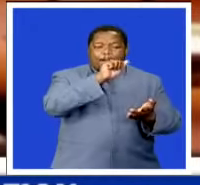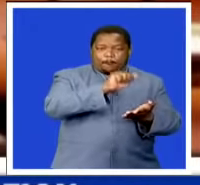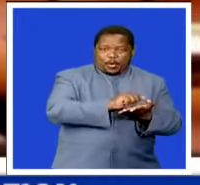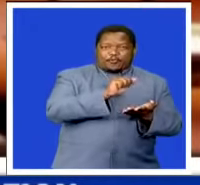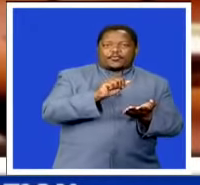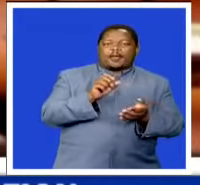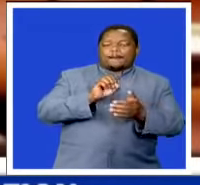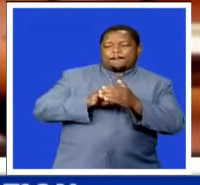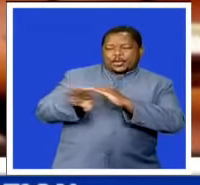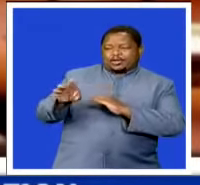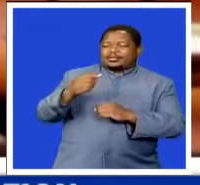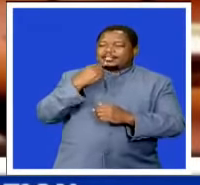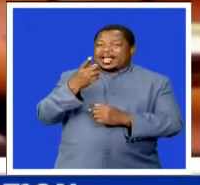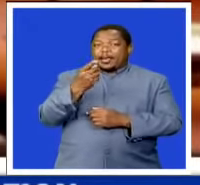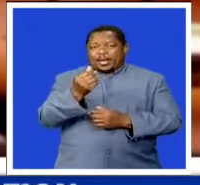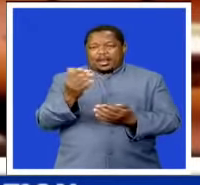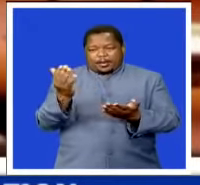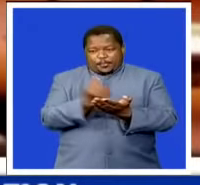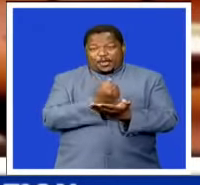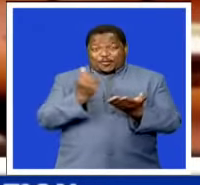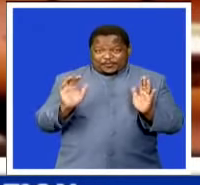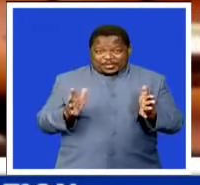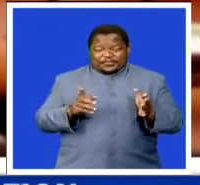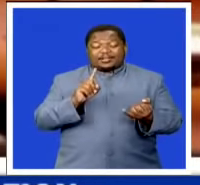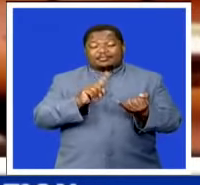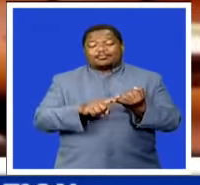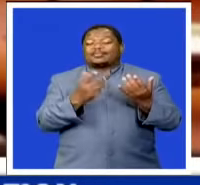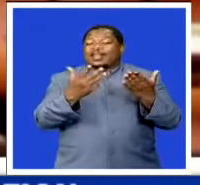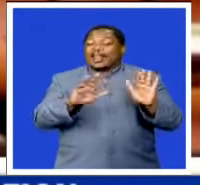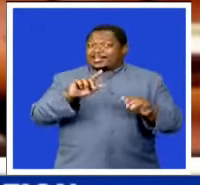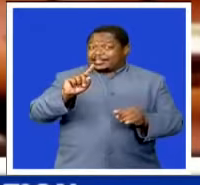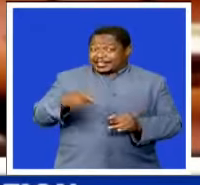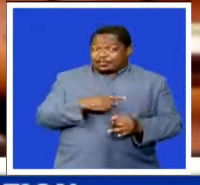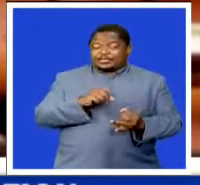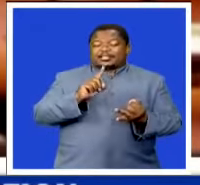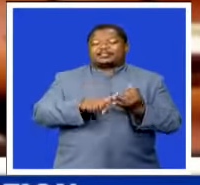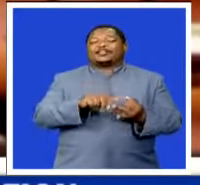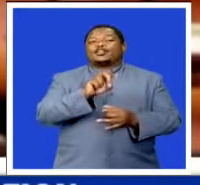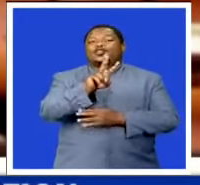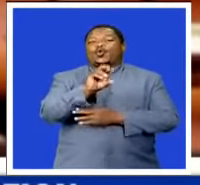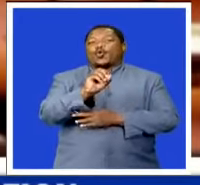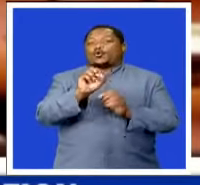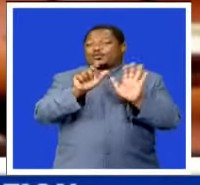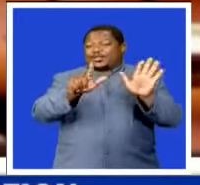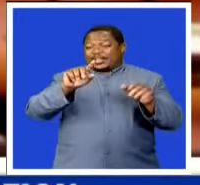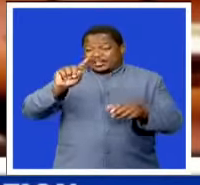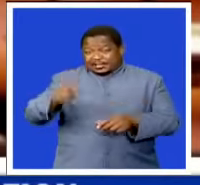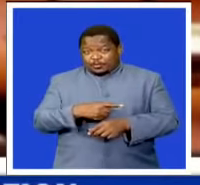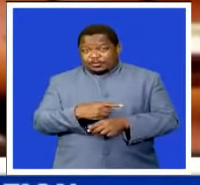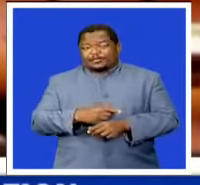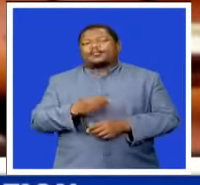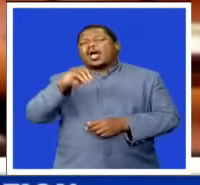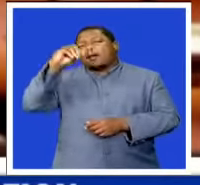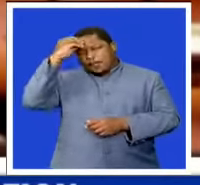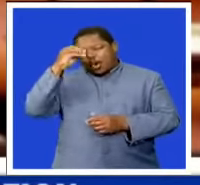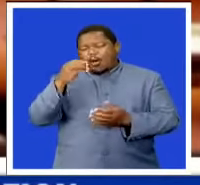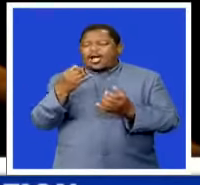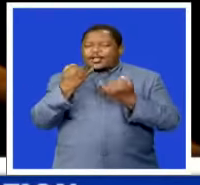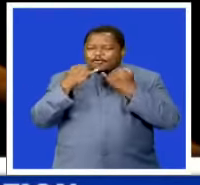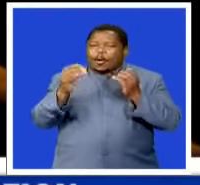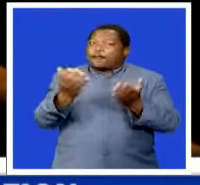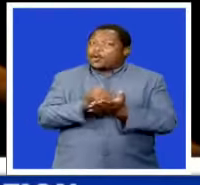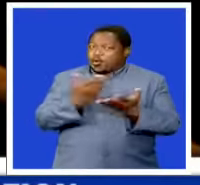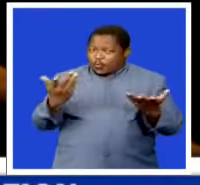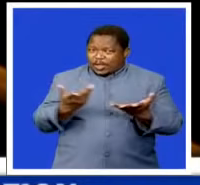lengu 207,000 emalangeni kanzi lokhu kuthiwa kutholakele etincingweni takhe mnisi.